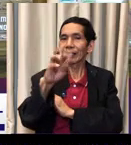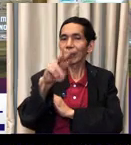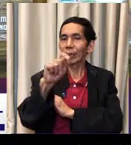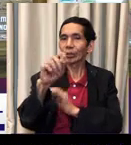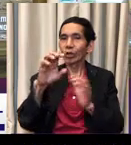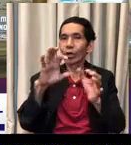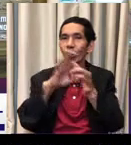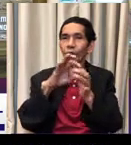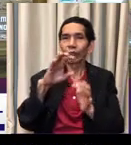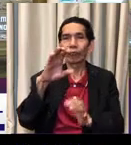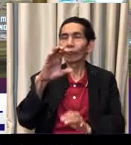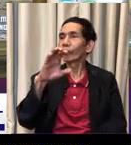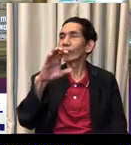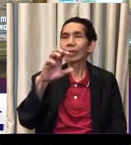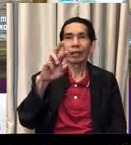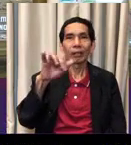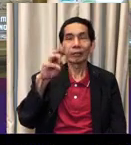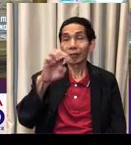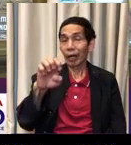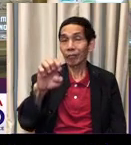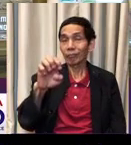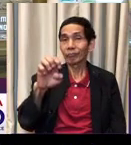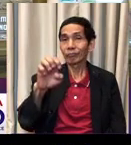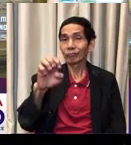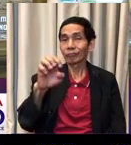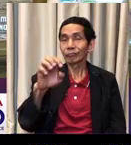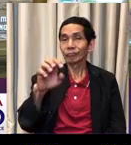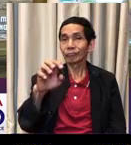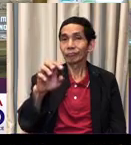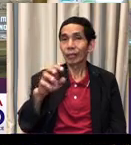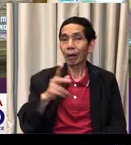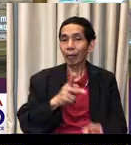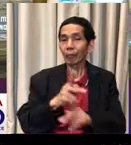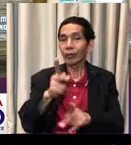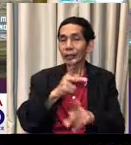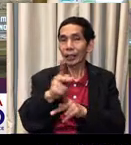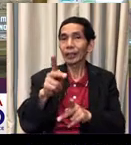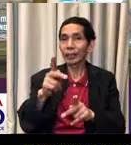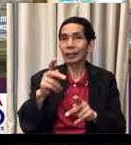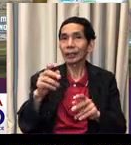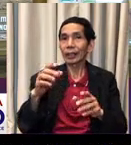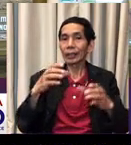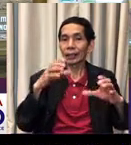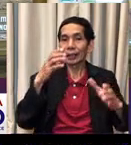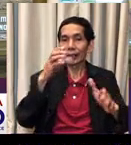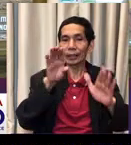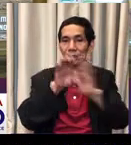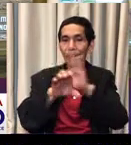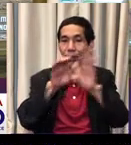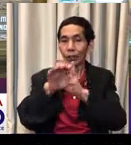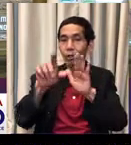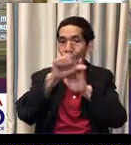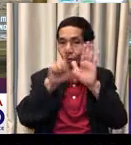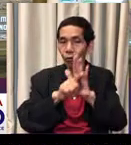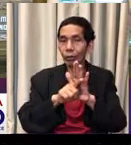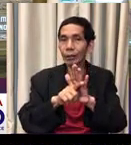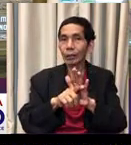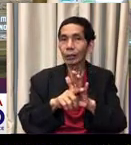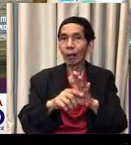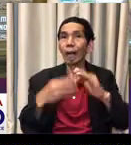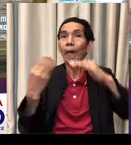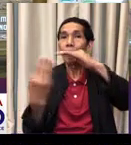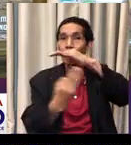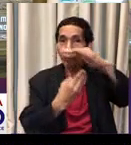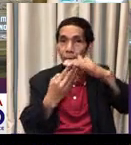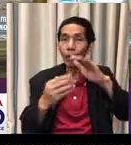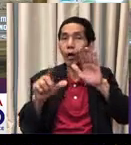Naalala ko tuloy si Justice Sandoval, yung aking profesor. Sa criminal law. Pero yun po yun. Kasi basic